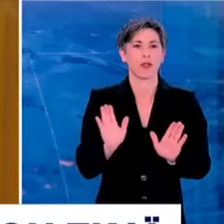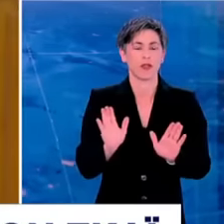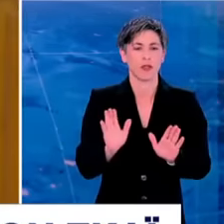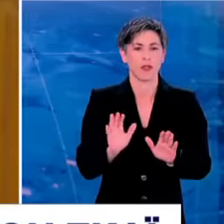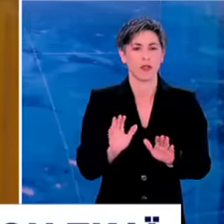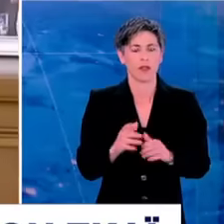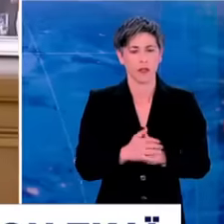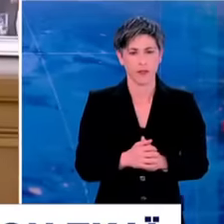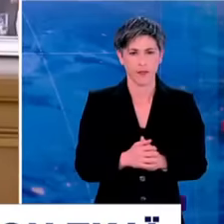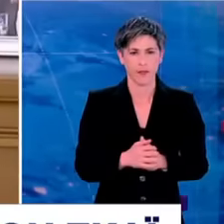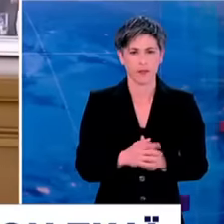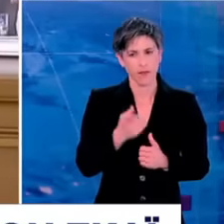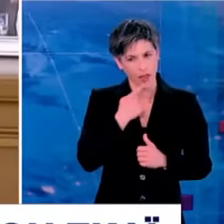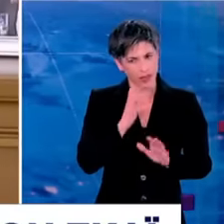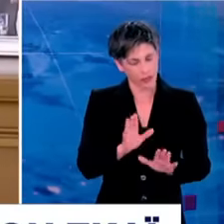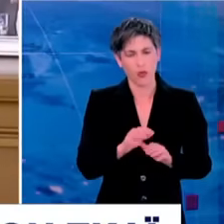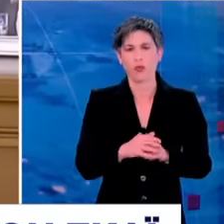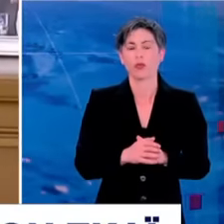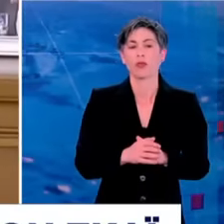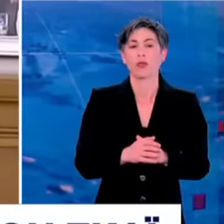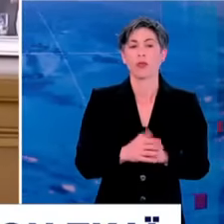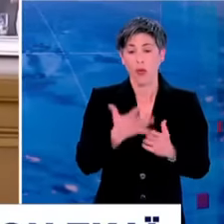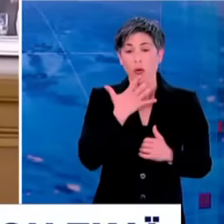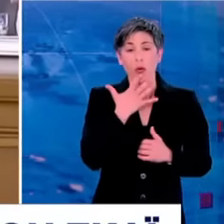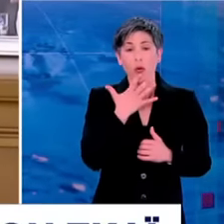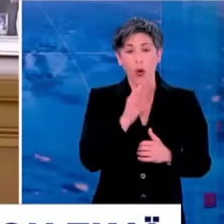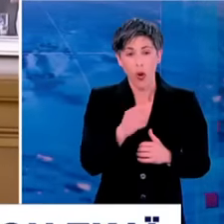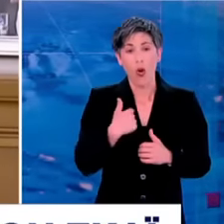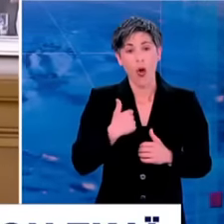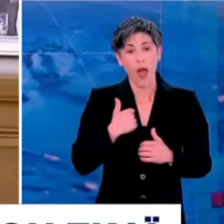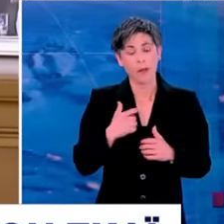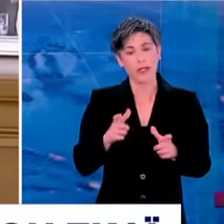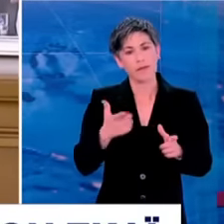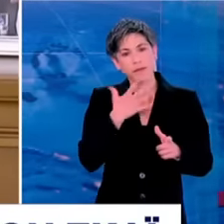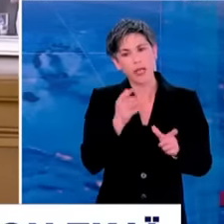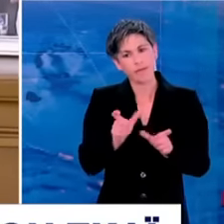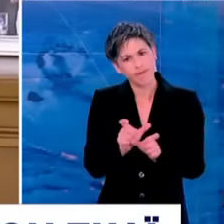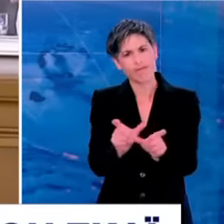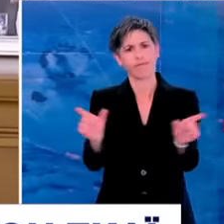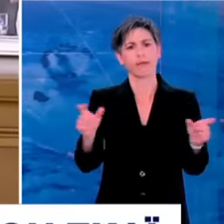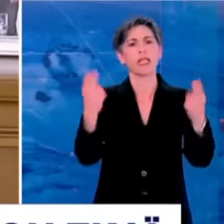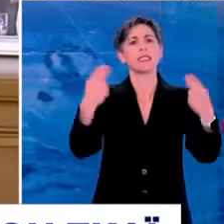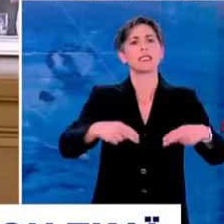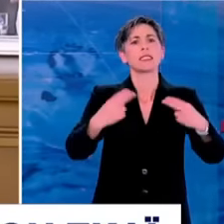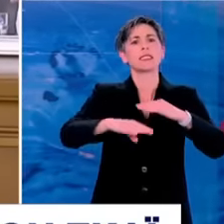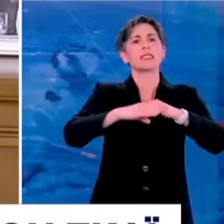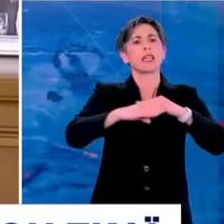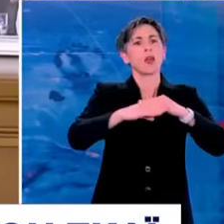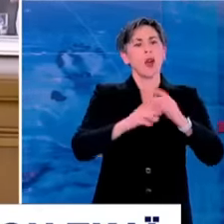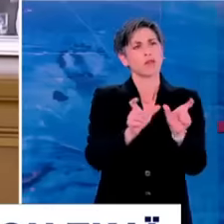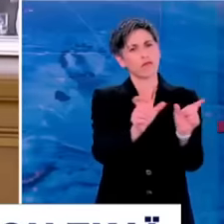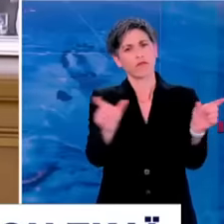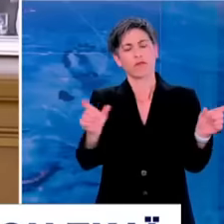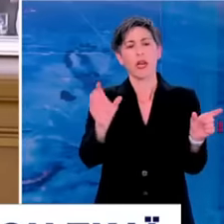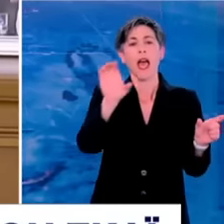μιλήσω. Γιατί περιορίσαμε στο ελάχιστο τις μεταναστευτικές ροές, φυλάξαμε τα σύνορά μας, χτίζουμε το φράχτη στον